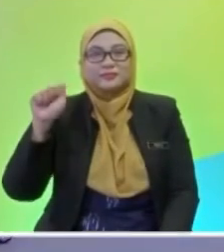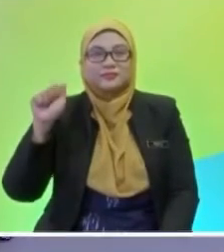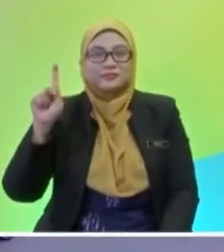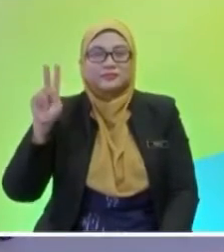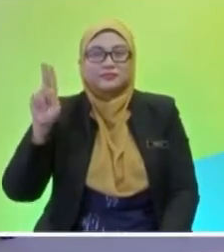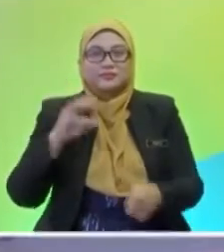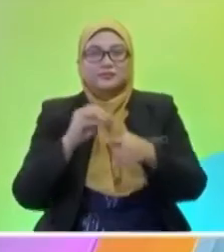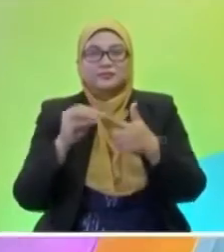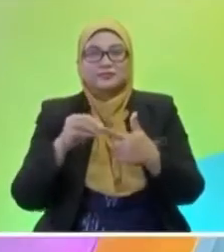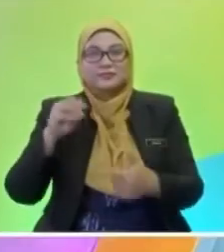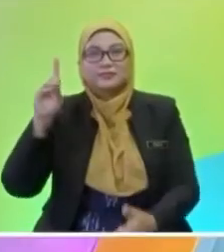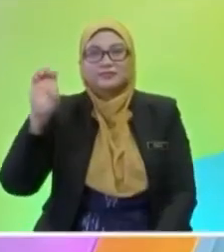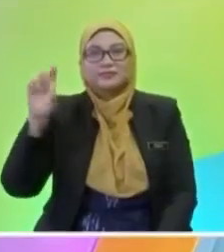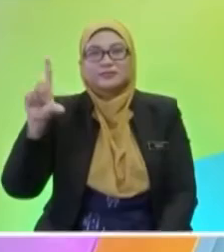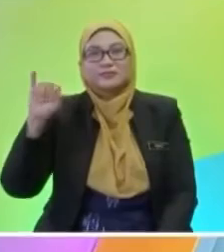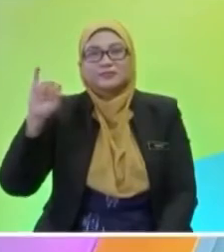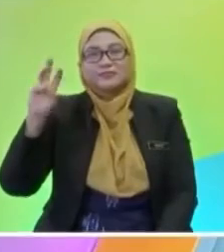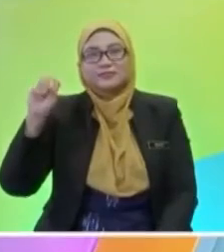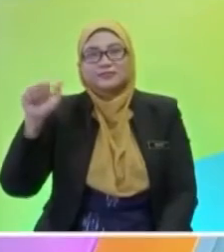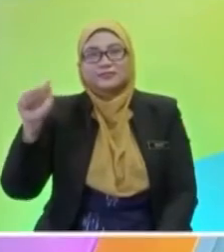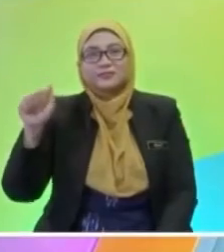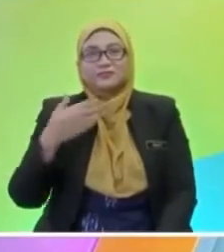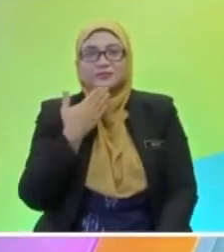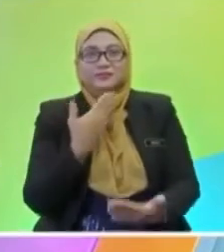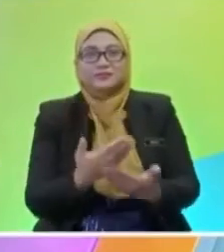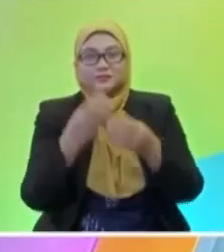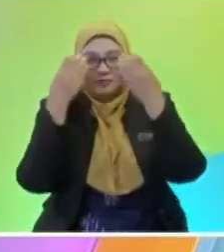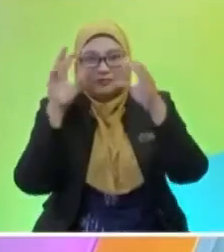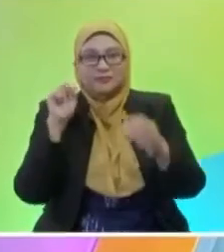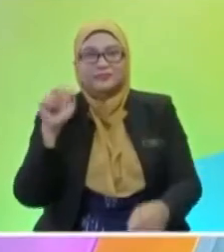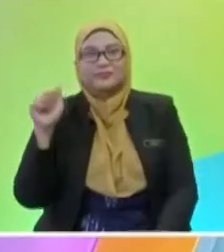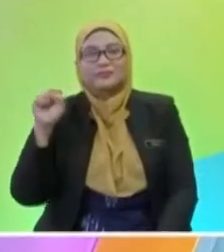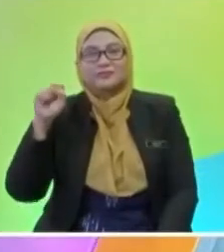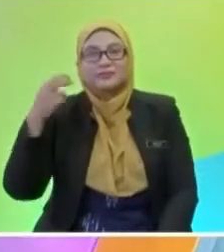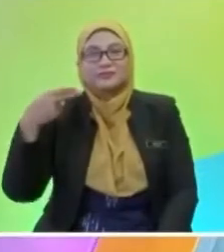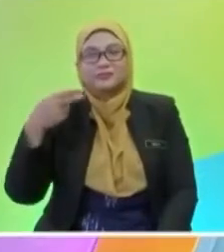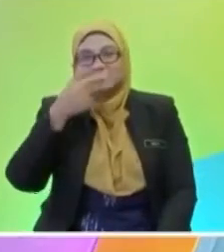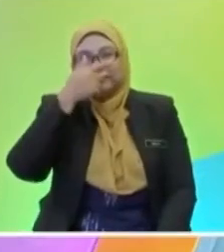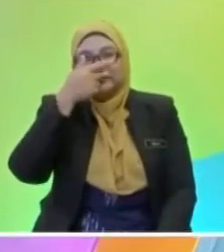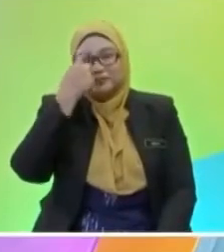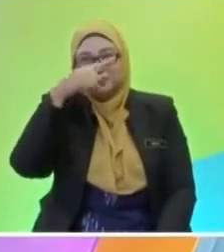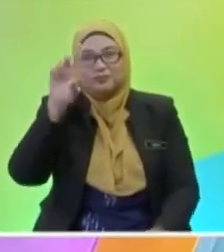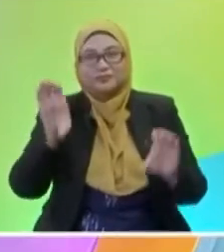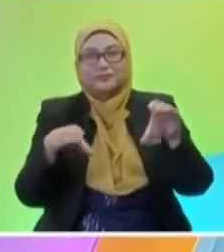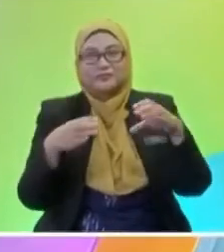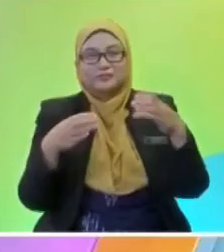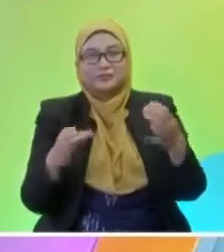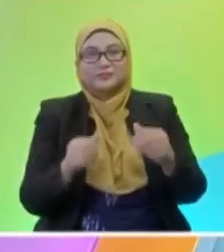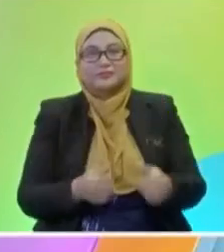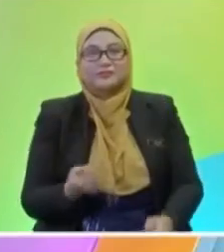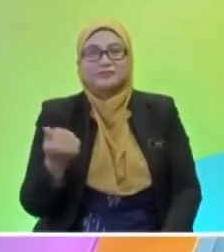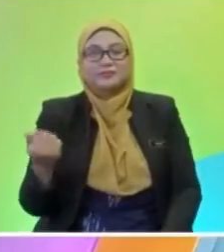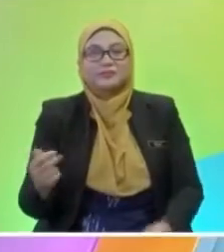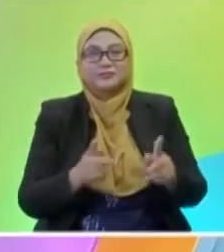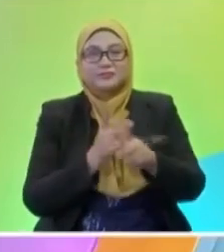D5. Baiklah cikgu. Terima kasih cikgu Nash kerana mengajar kita pada hari ini untuk membuat alat kawalan jauh setelah membuat